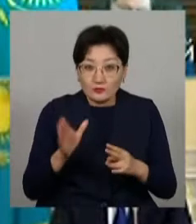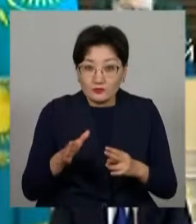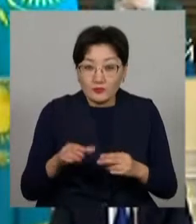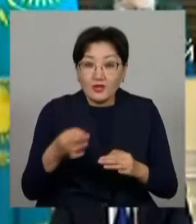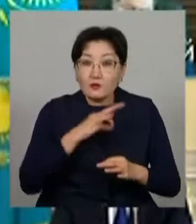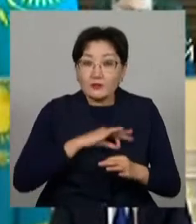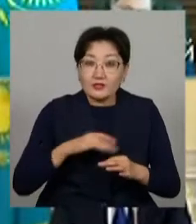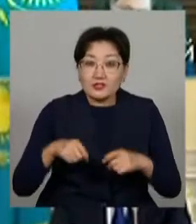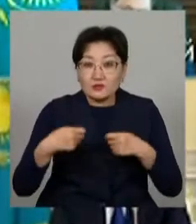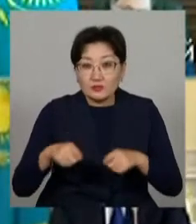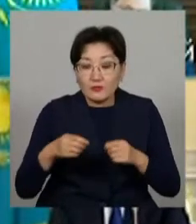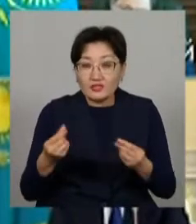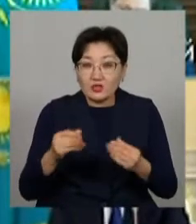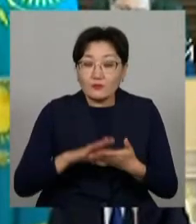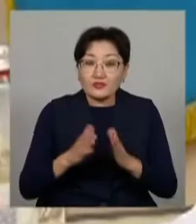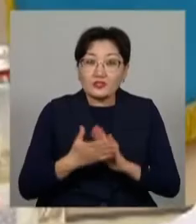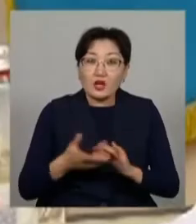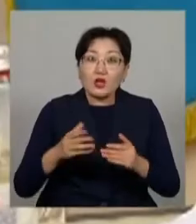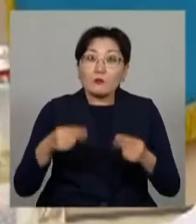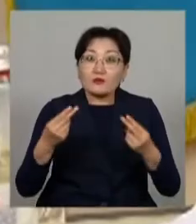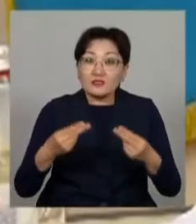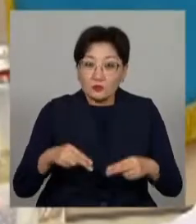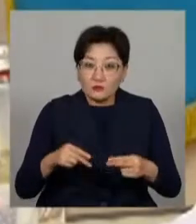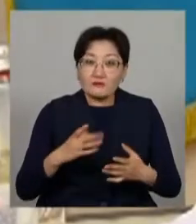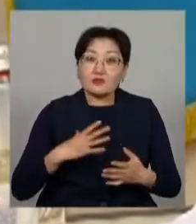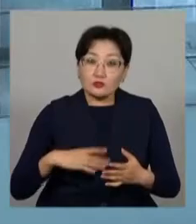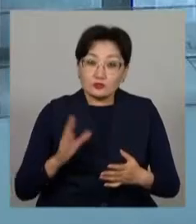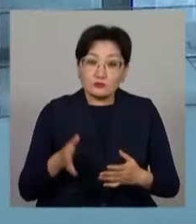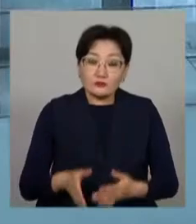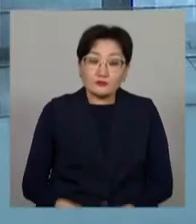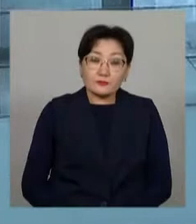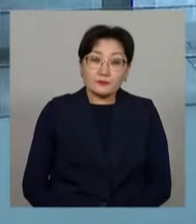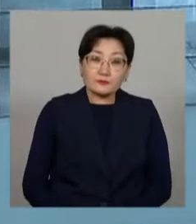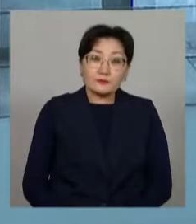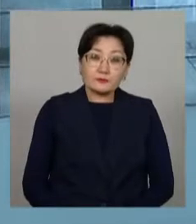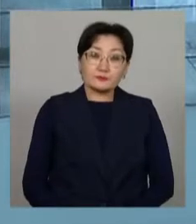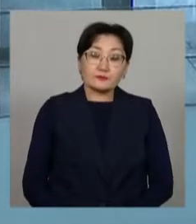тиімсіз коммерциялық және қаржылық шарттарға келісуге мәжбүрміз.